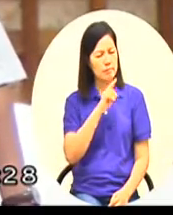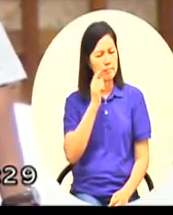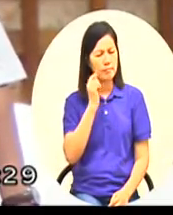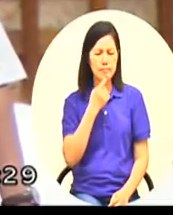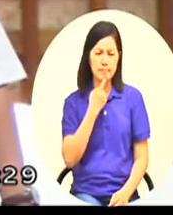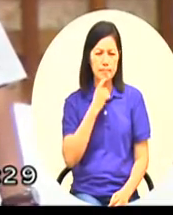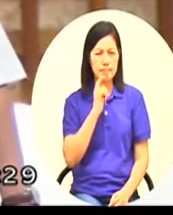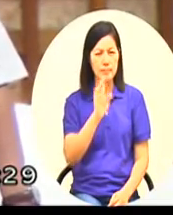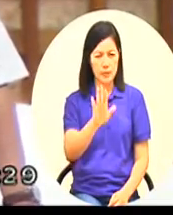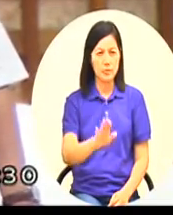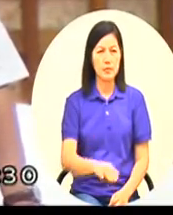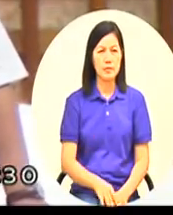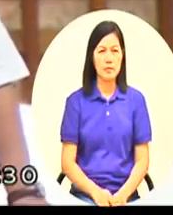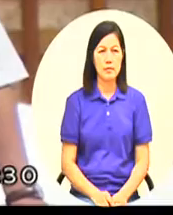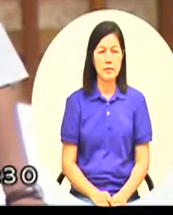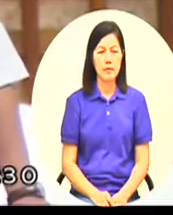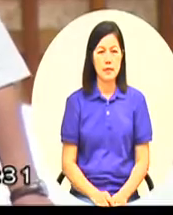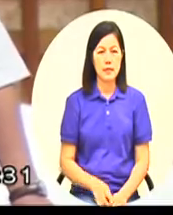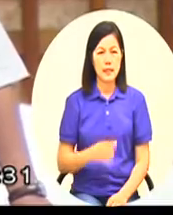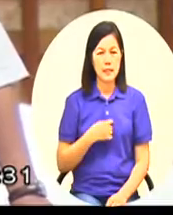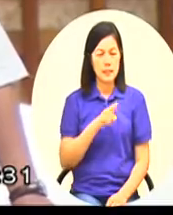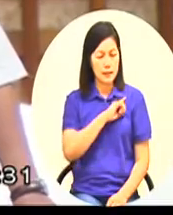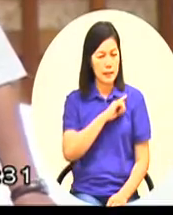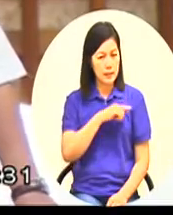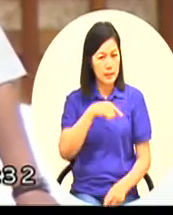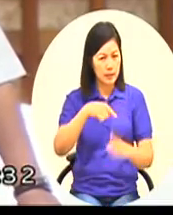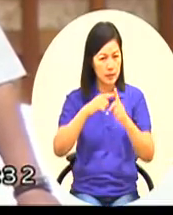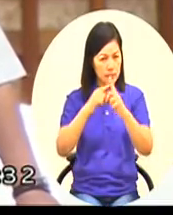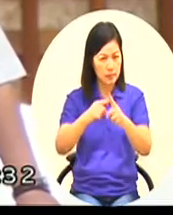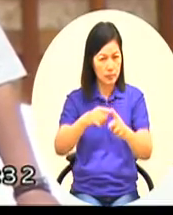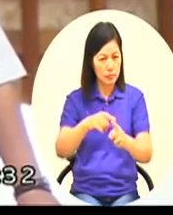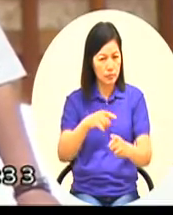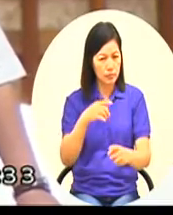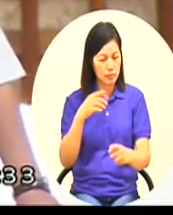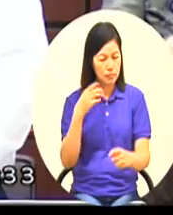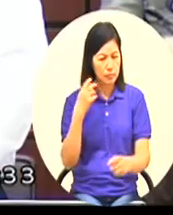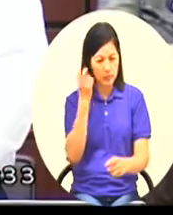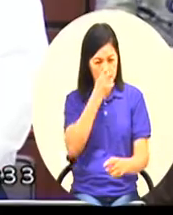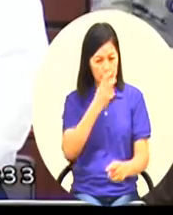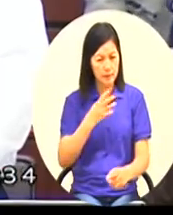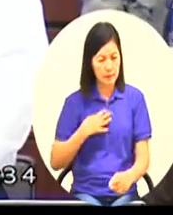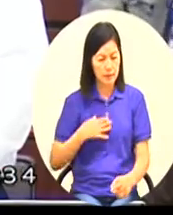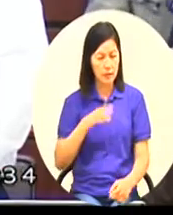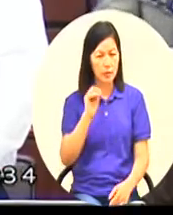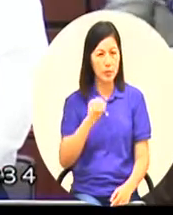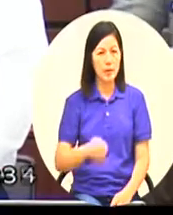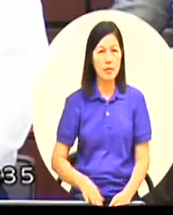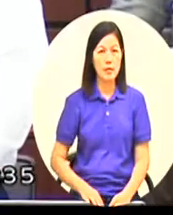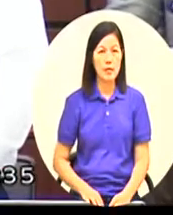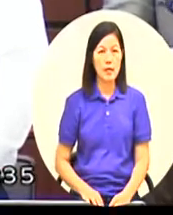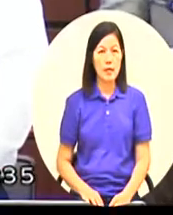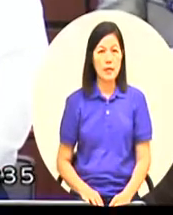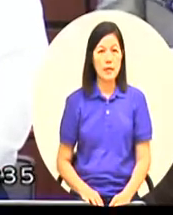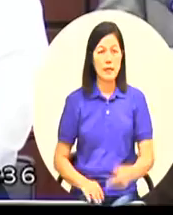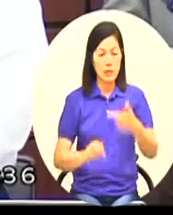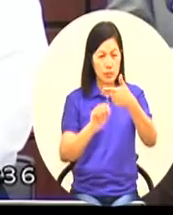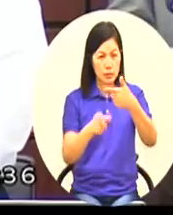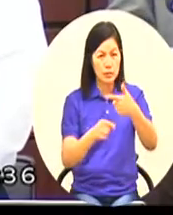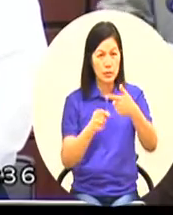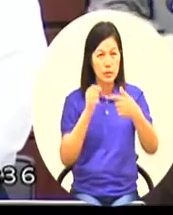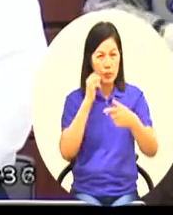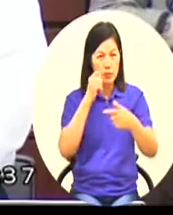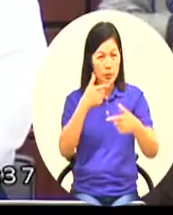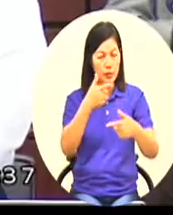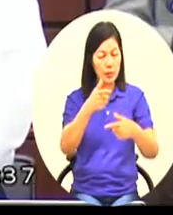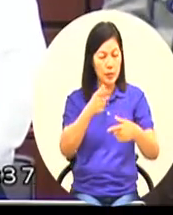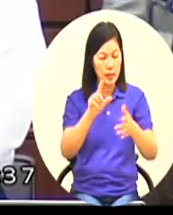长，你有没有深入去了解？ 根据报告，在这半年当中，其实对于我们的护理之家的，